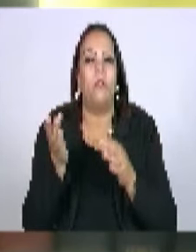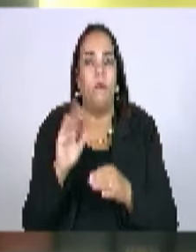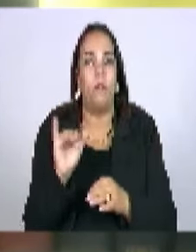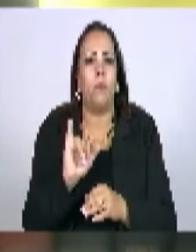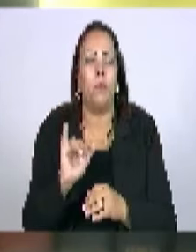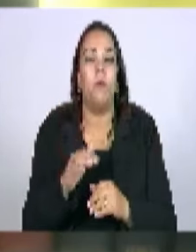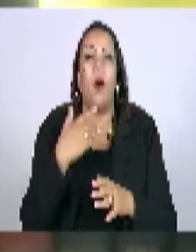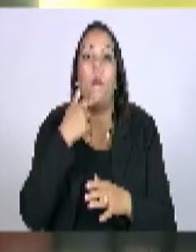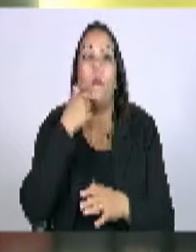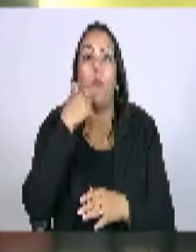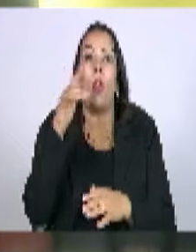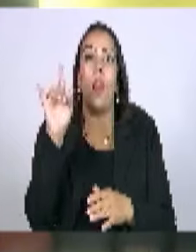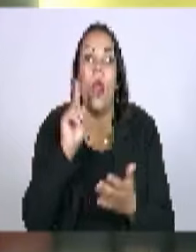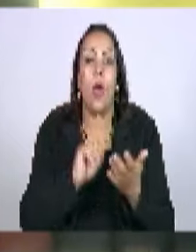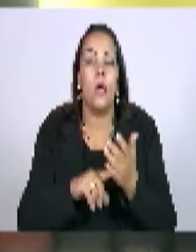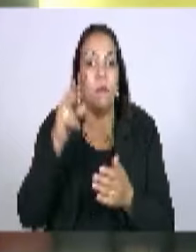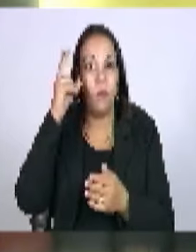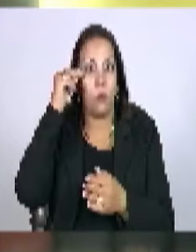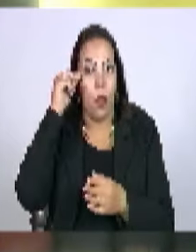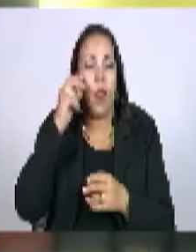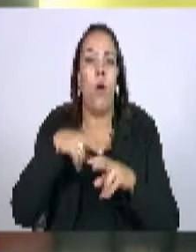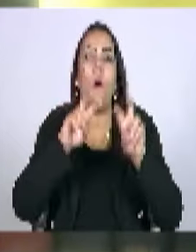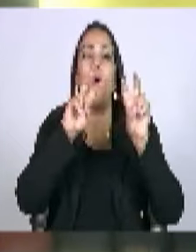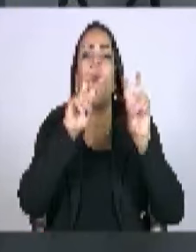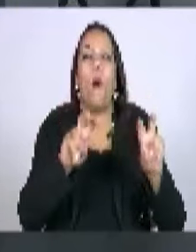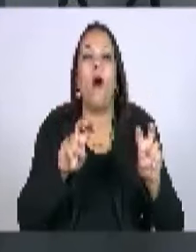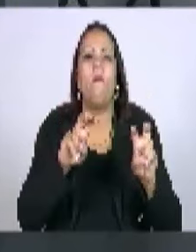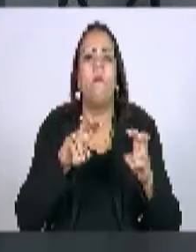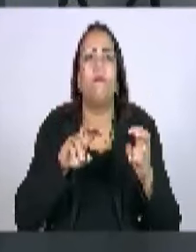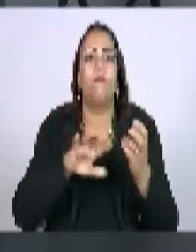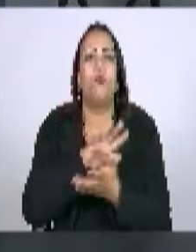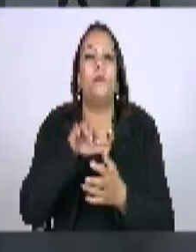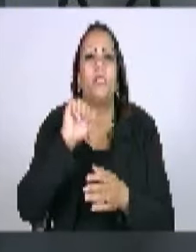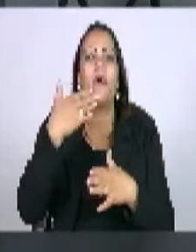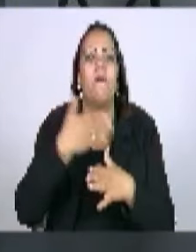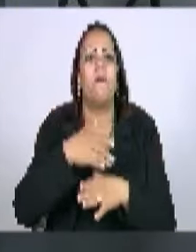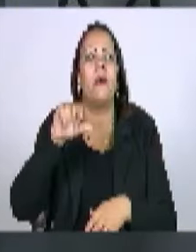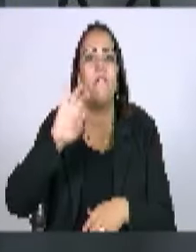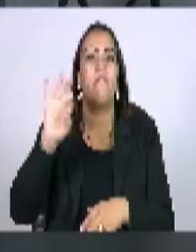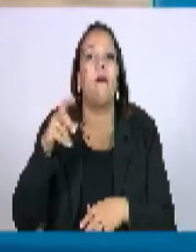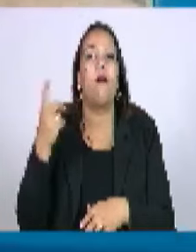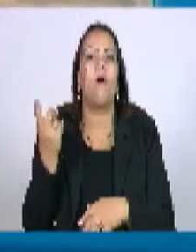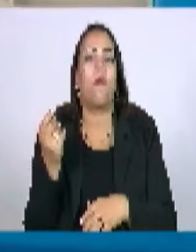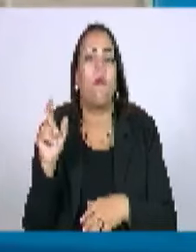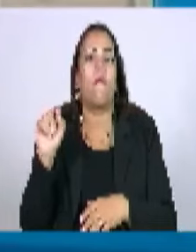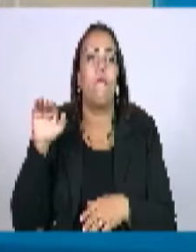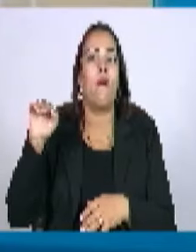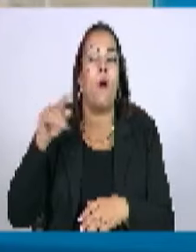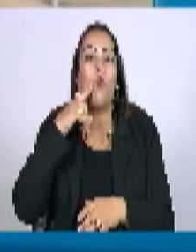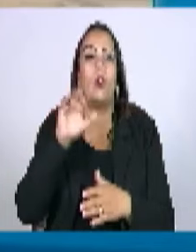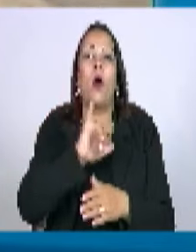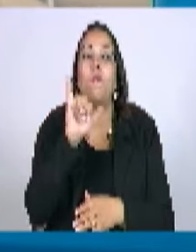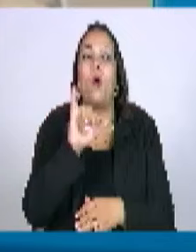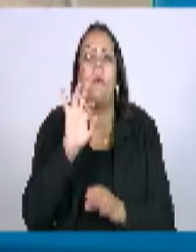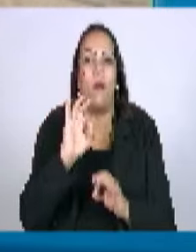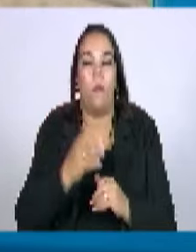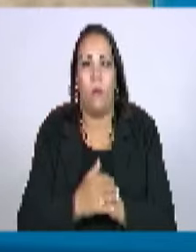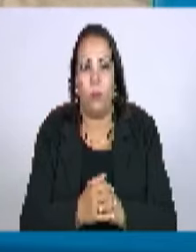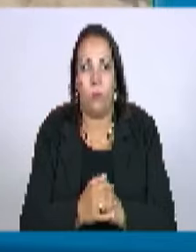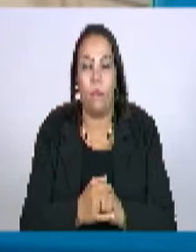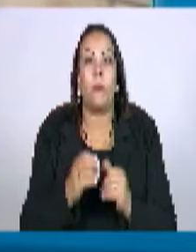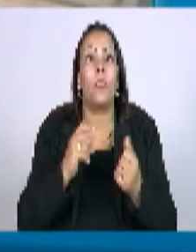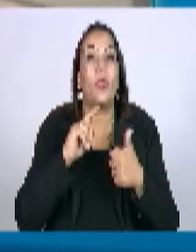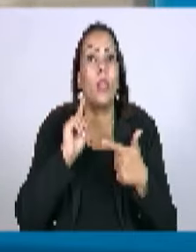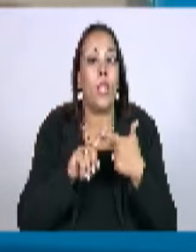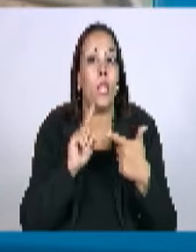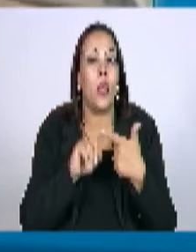طالب اسرائيل بوقف عمليتها في رفح ودي مساله مهمه جدا فتح